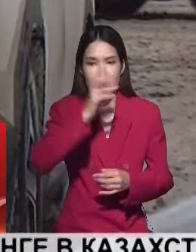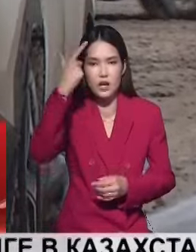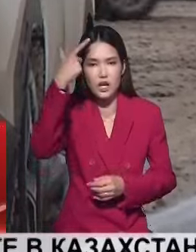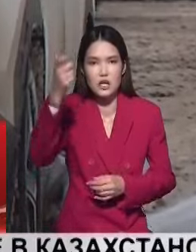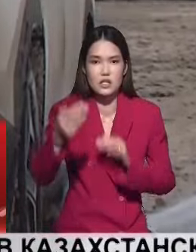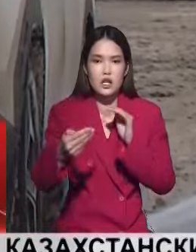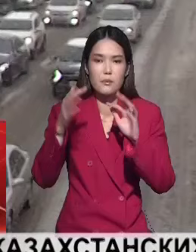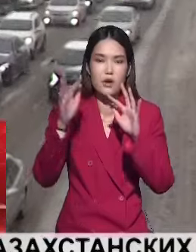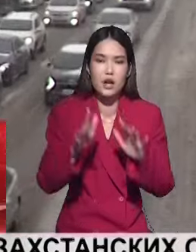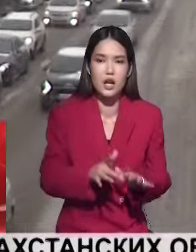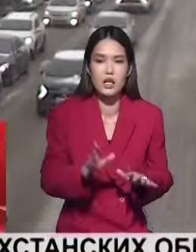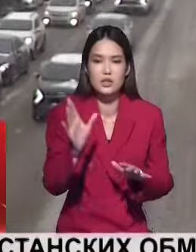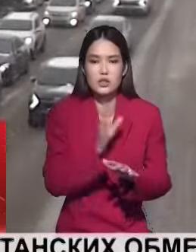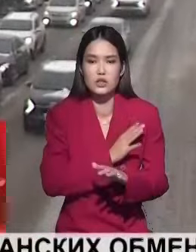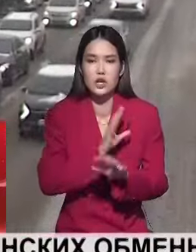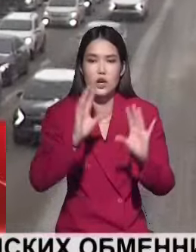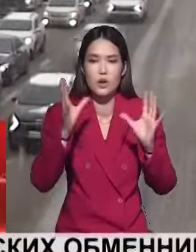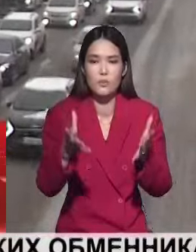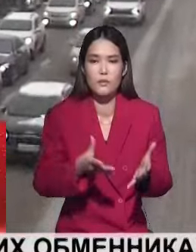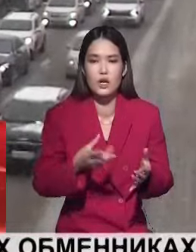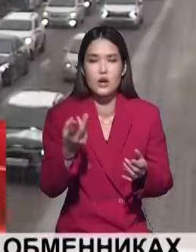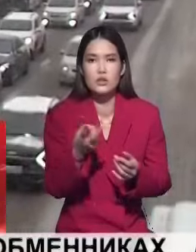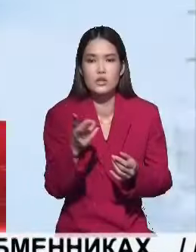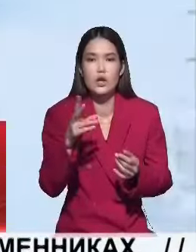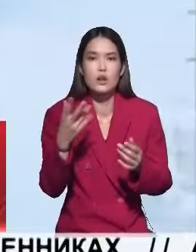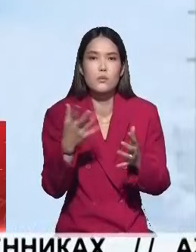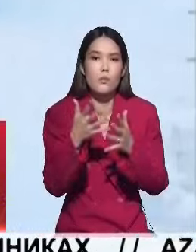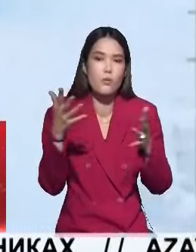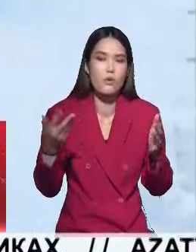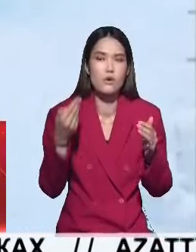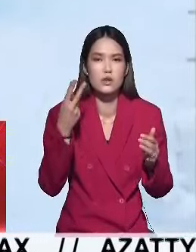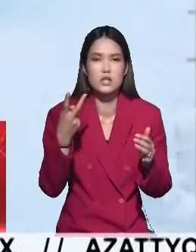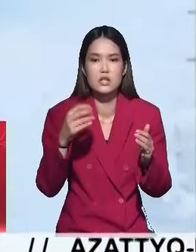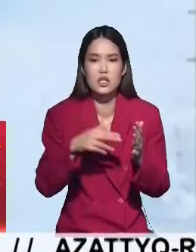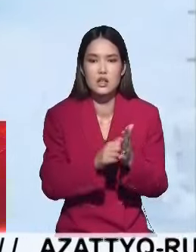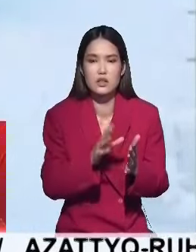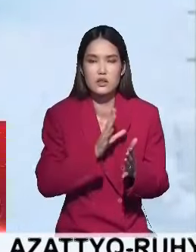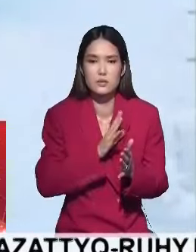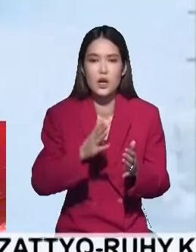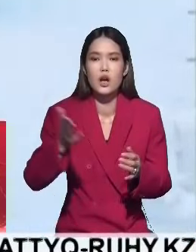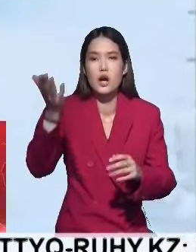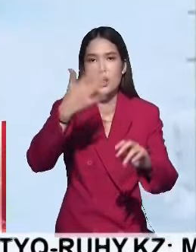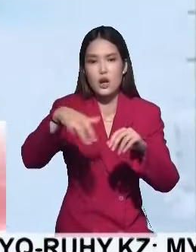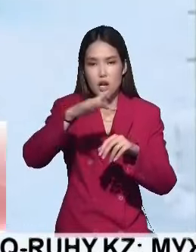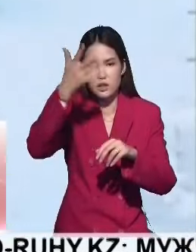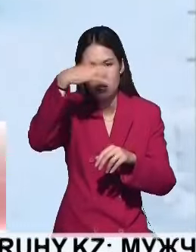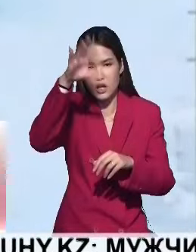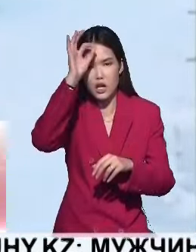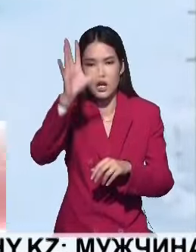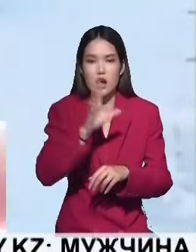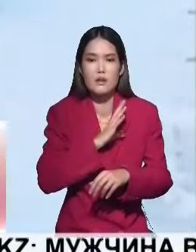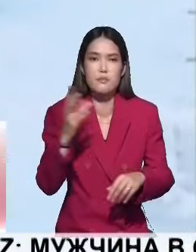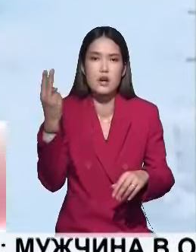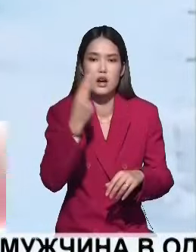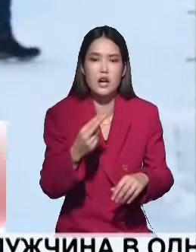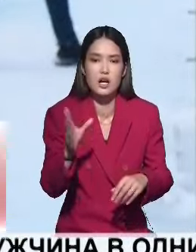за прошедшие выходные в городе произошло более 200 ДТП. Департамент полиции города Астаны в связи с ухудшением погодных условий предупреждает